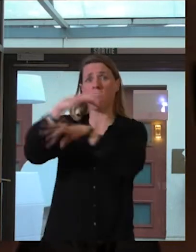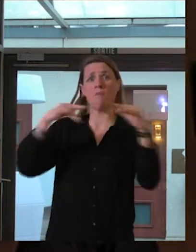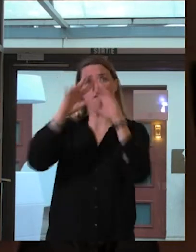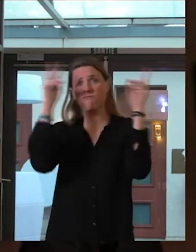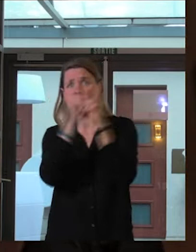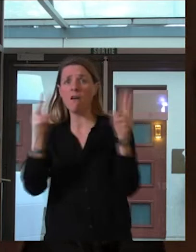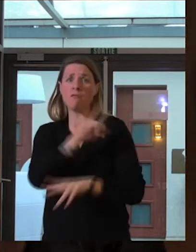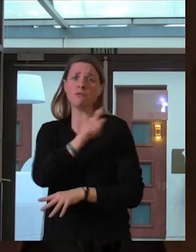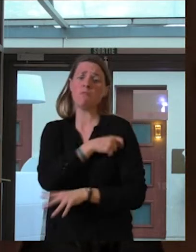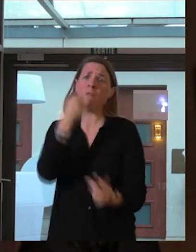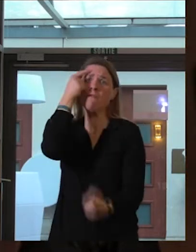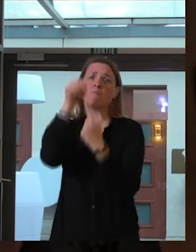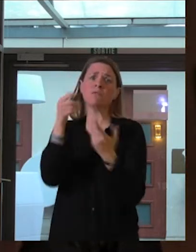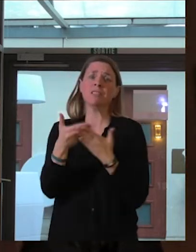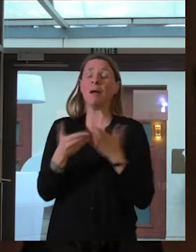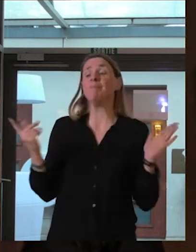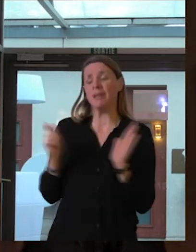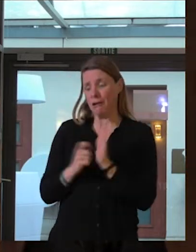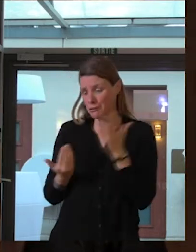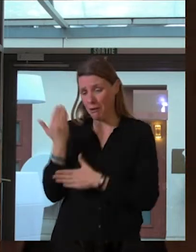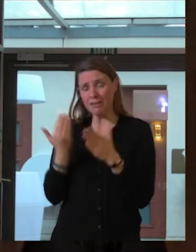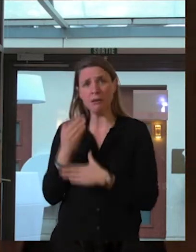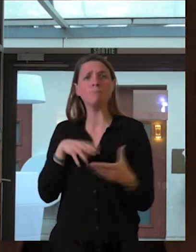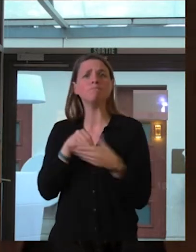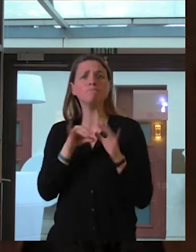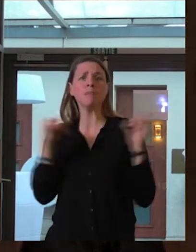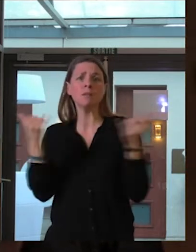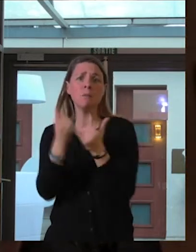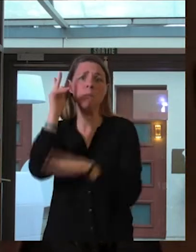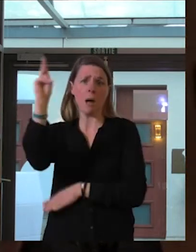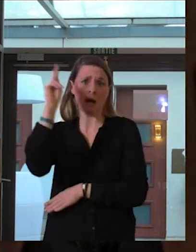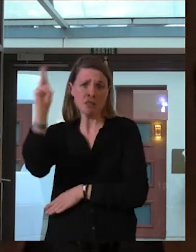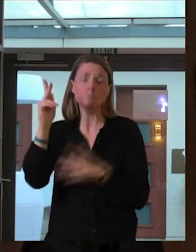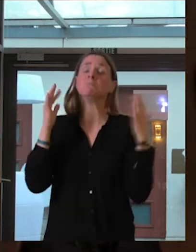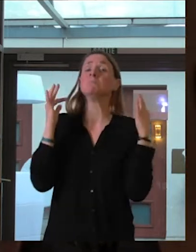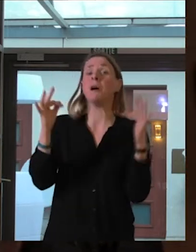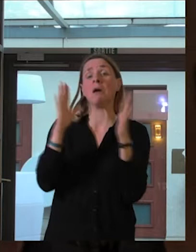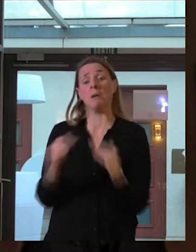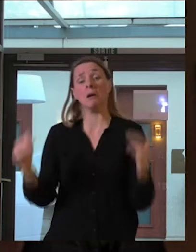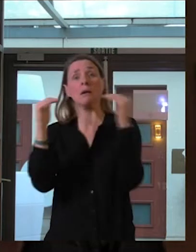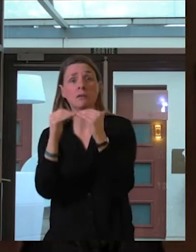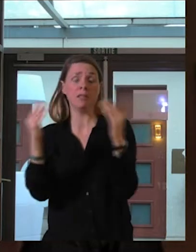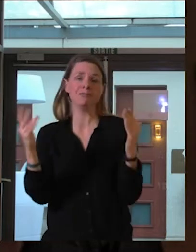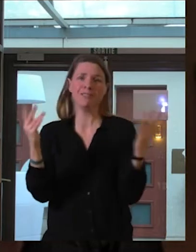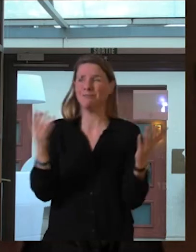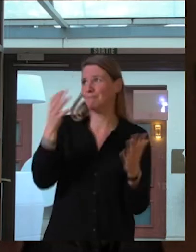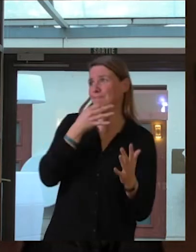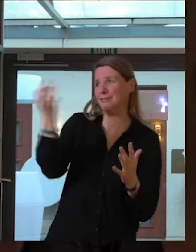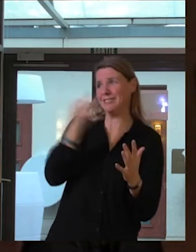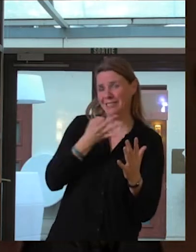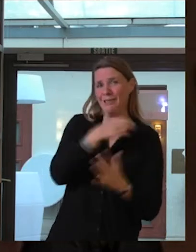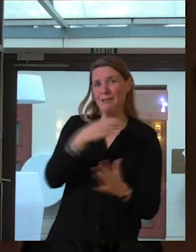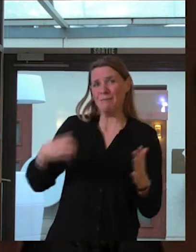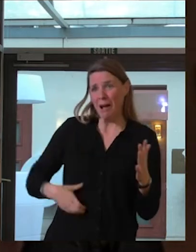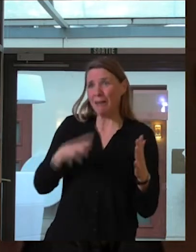notre but, c'est ça. Et ce matin, j'étais à une réunion à Paris sur l'égalité, parce que, c'est, comme disait M. le maire, il y en a un peu